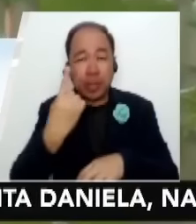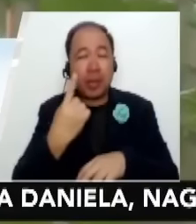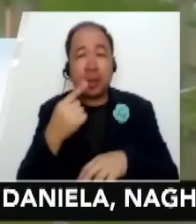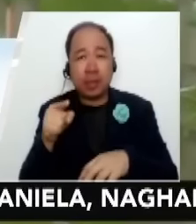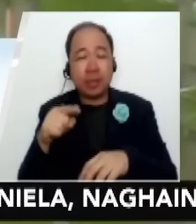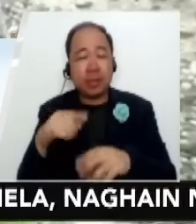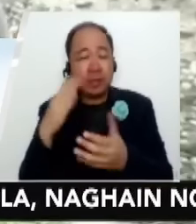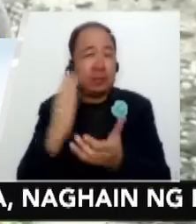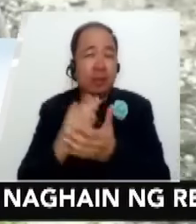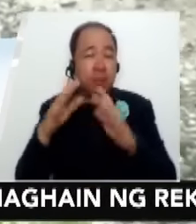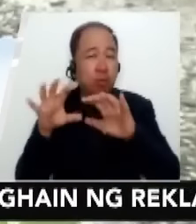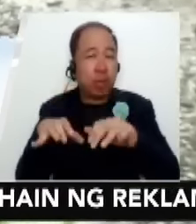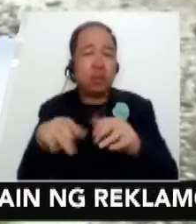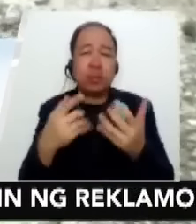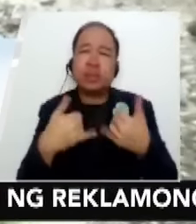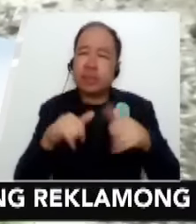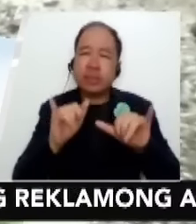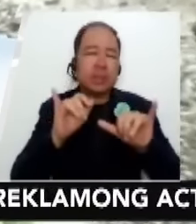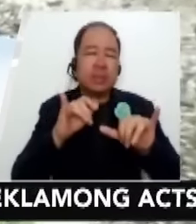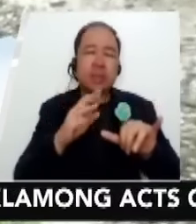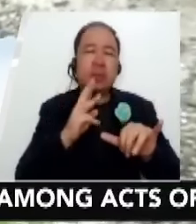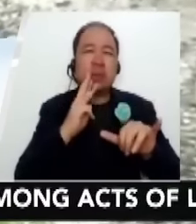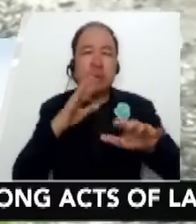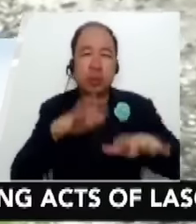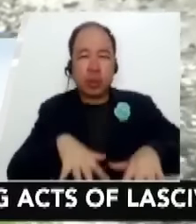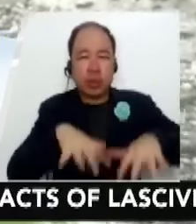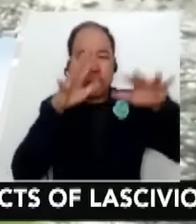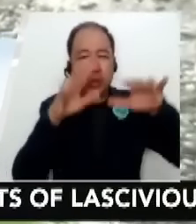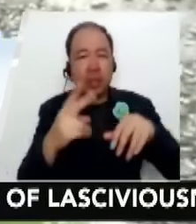yung asawa ko doon, may itim na po yung ilalim eh.